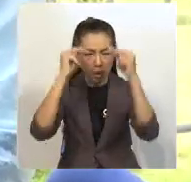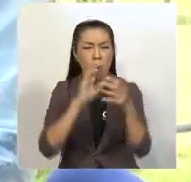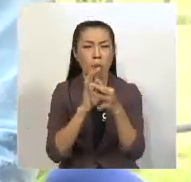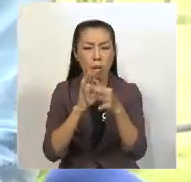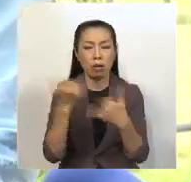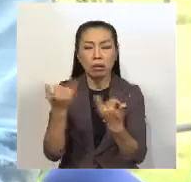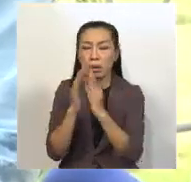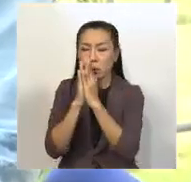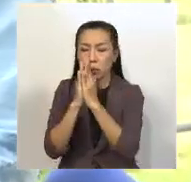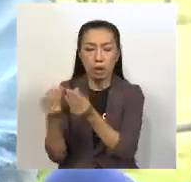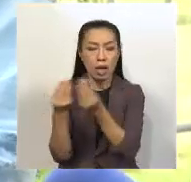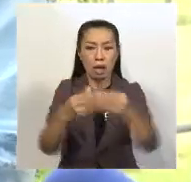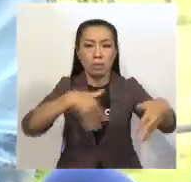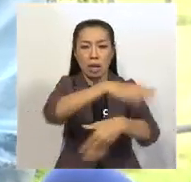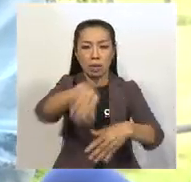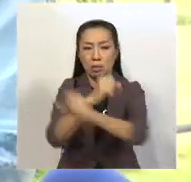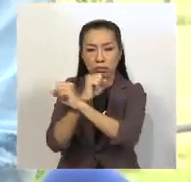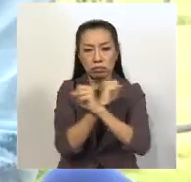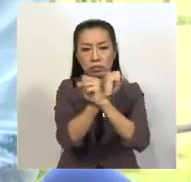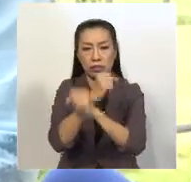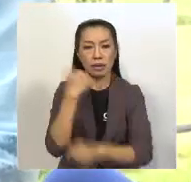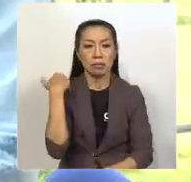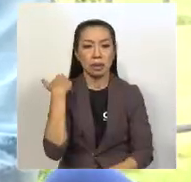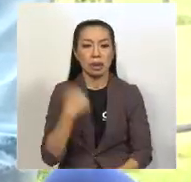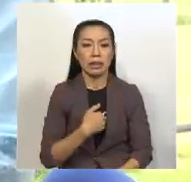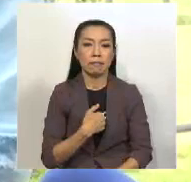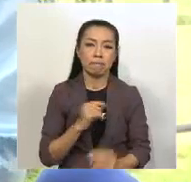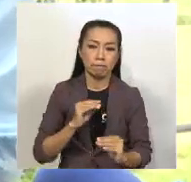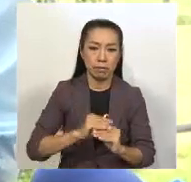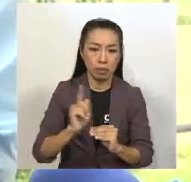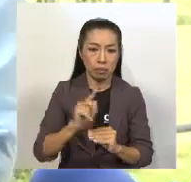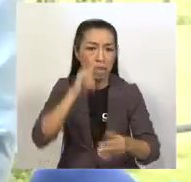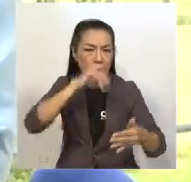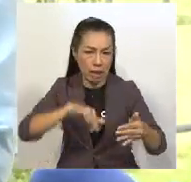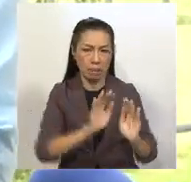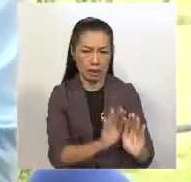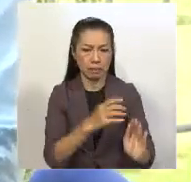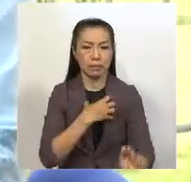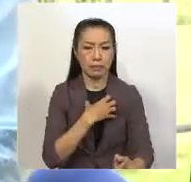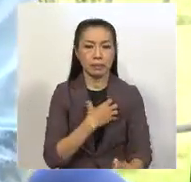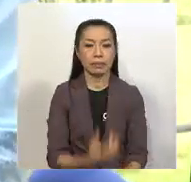นต์ทุกวันทุกคนปลอดภัยแล้วก็อีกอันก็คือว่าเก็บน้ำมาให้ได้บ้าง